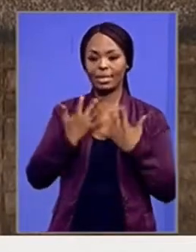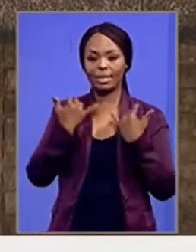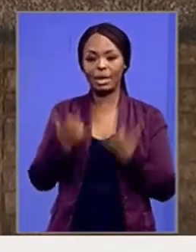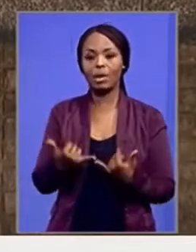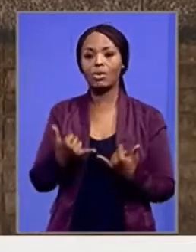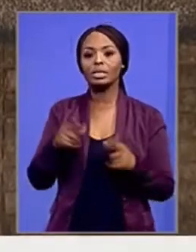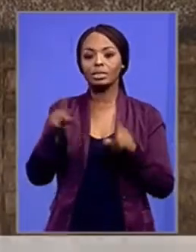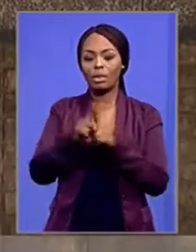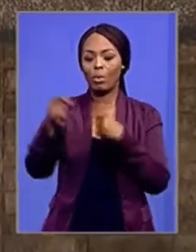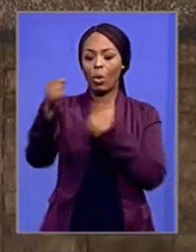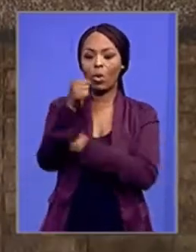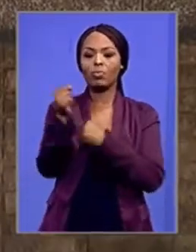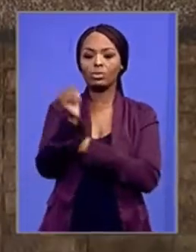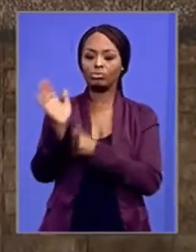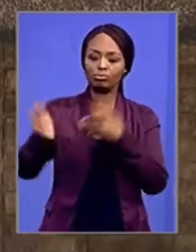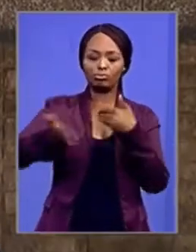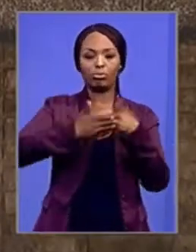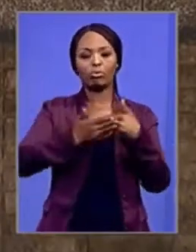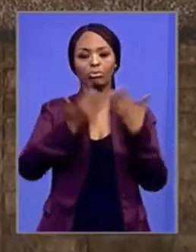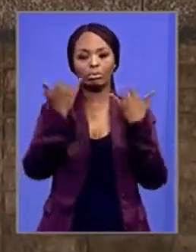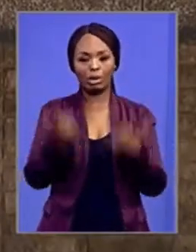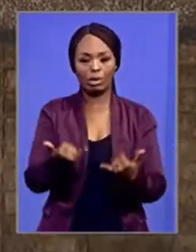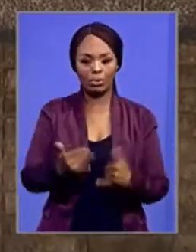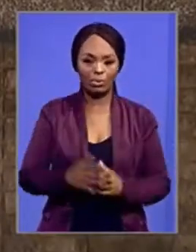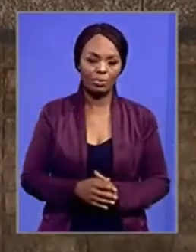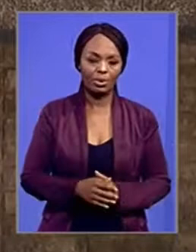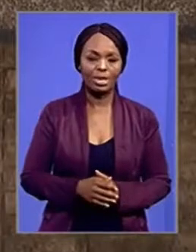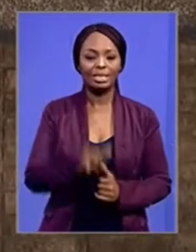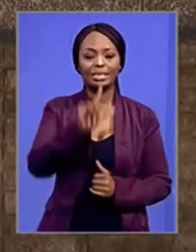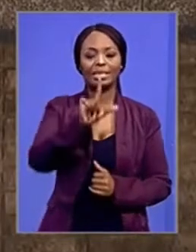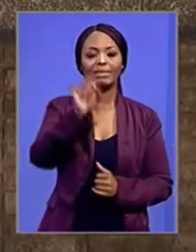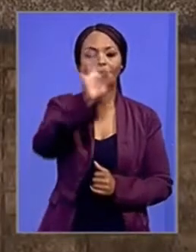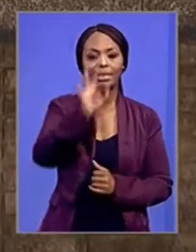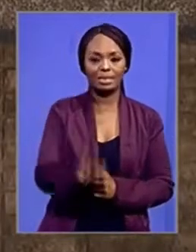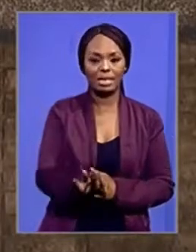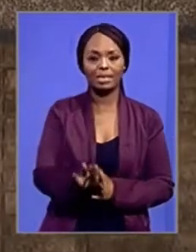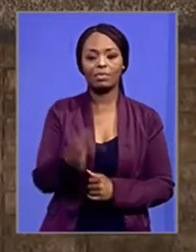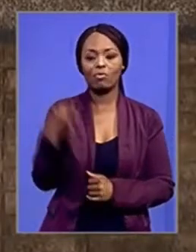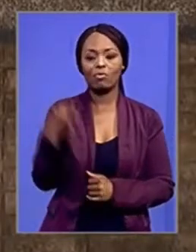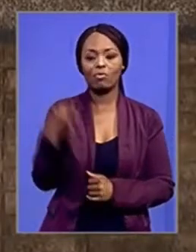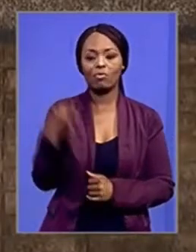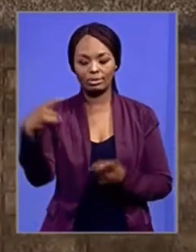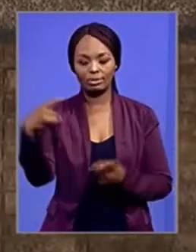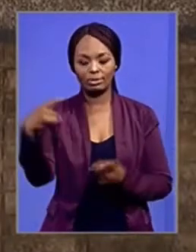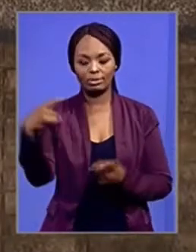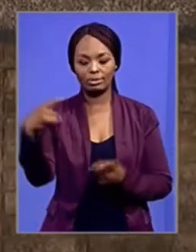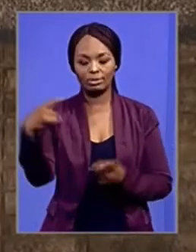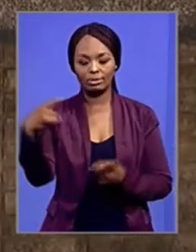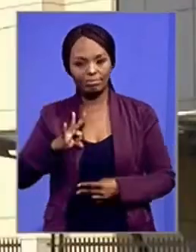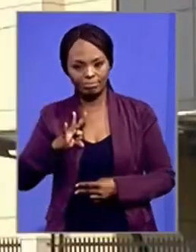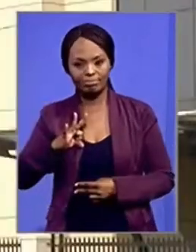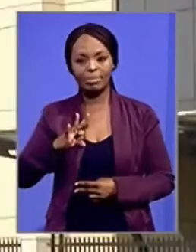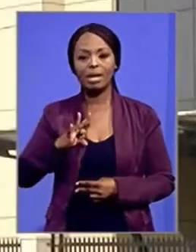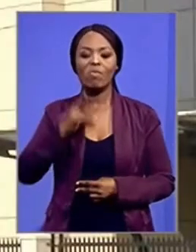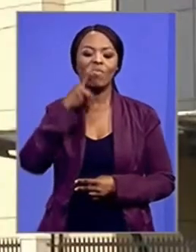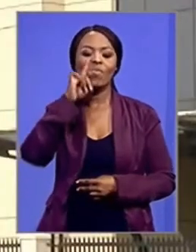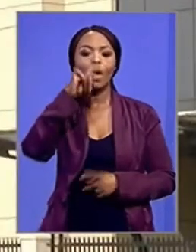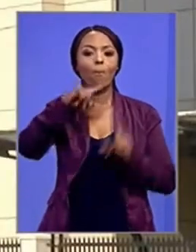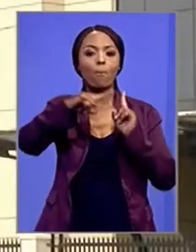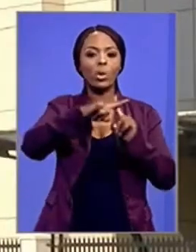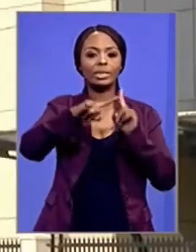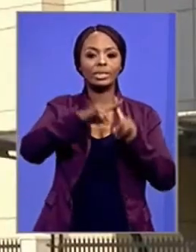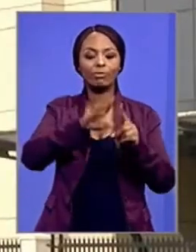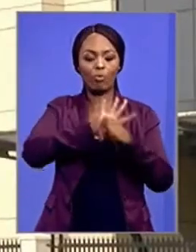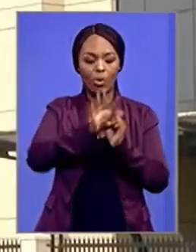rona. Re na le almost 70% ya di-volunteer tsa rona le staff tse e le goreng di testile positive. Kgoro e re